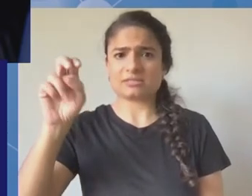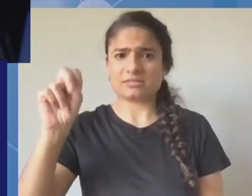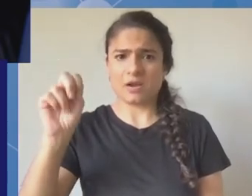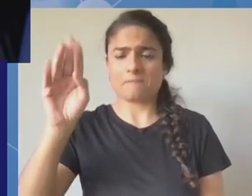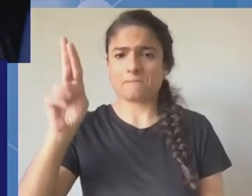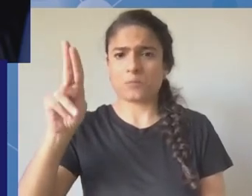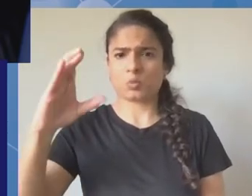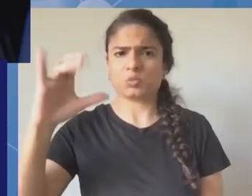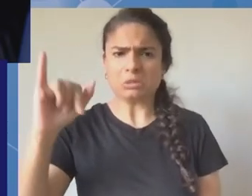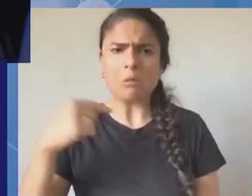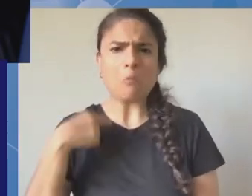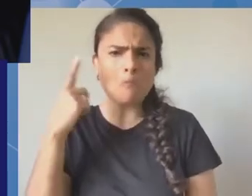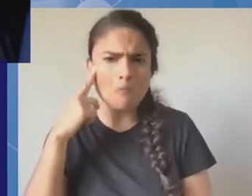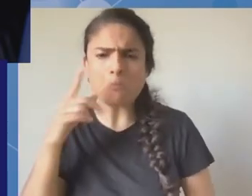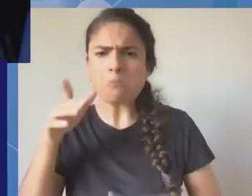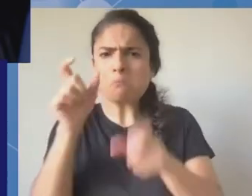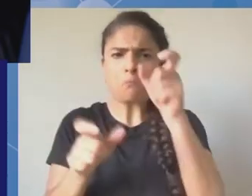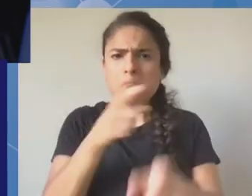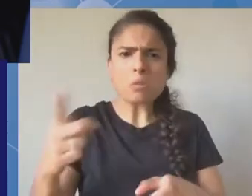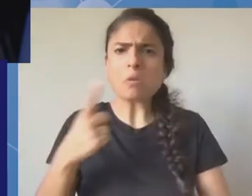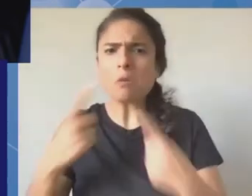在这里所提出来过的吧。